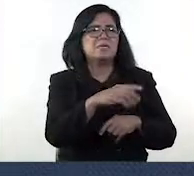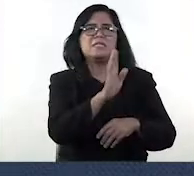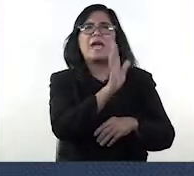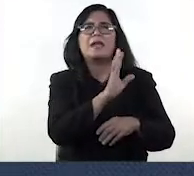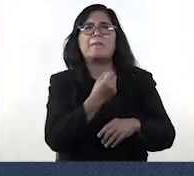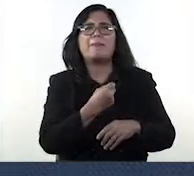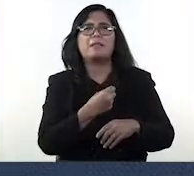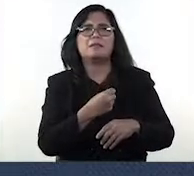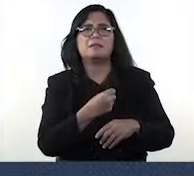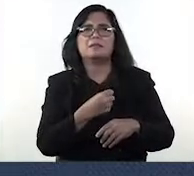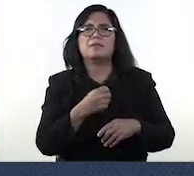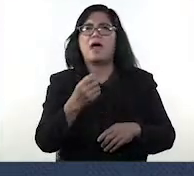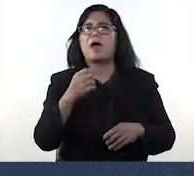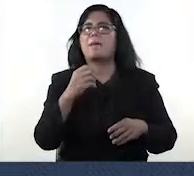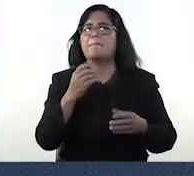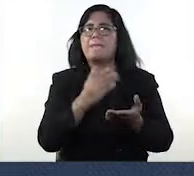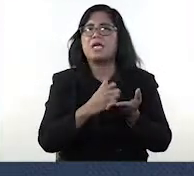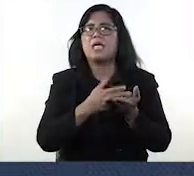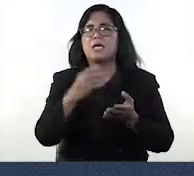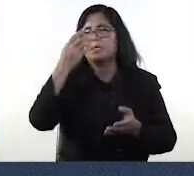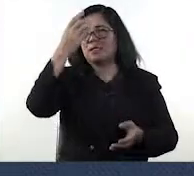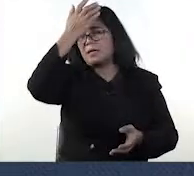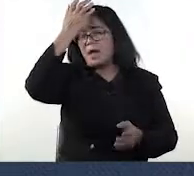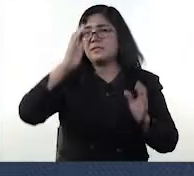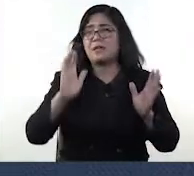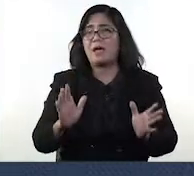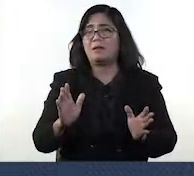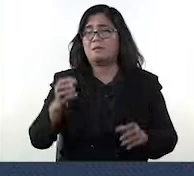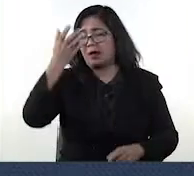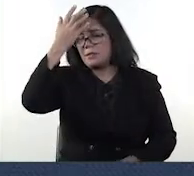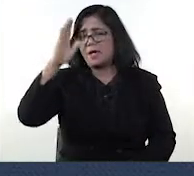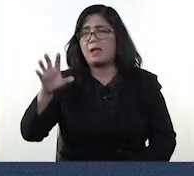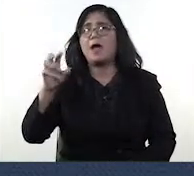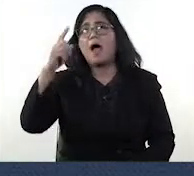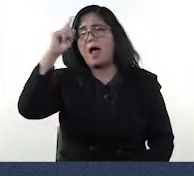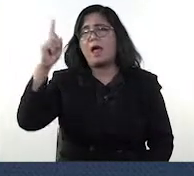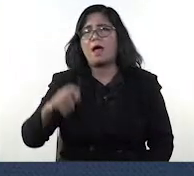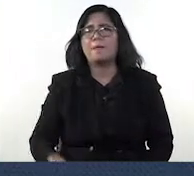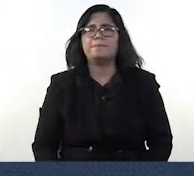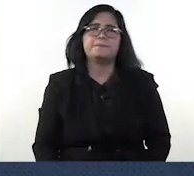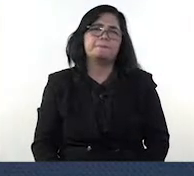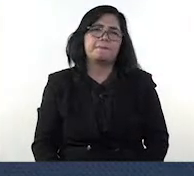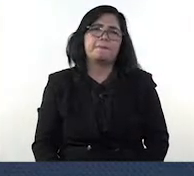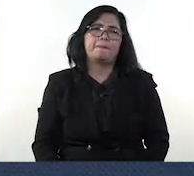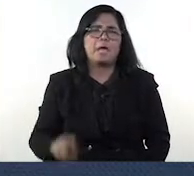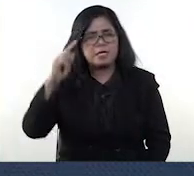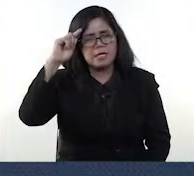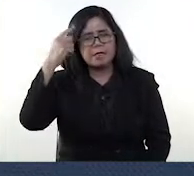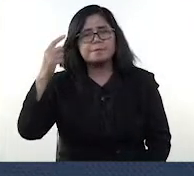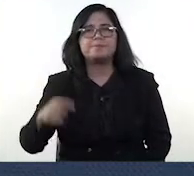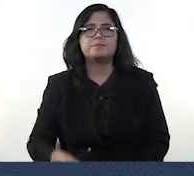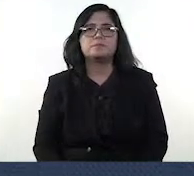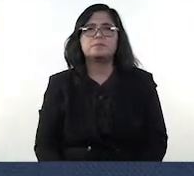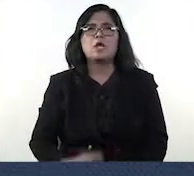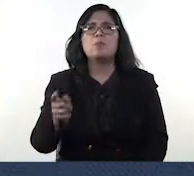tidak mendapat bagian dalam kerajaan Allah jadi ingat ya bukan hanya penyebab berhala Bukan Hanya mereka hidup cabul